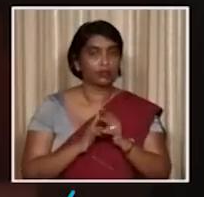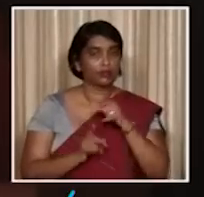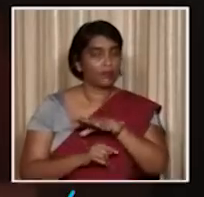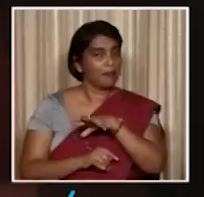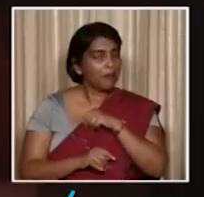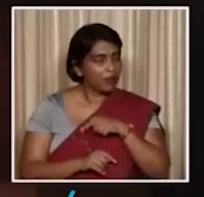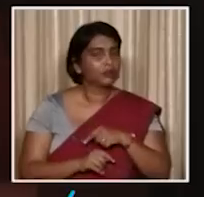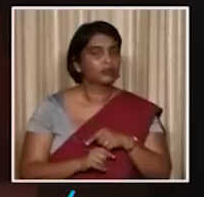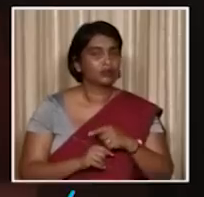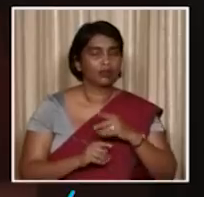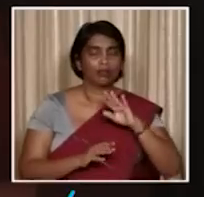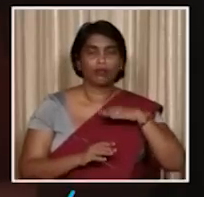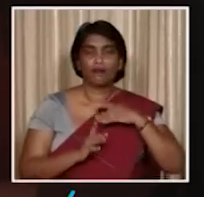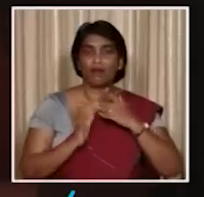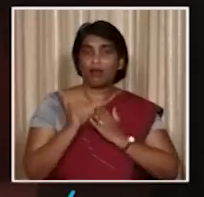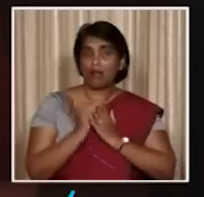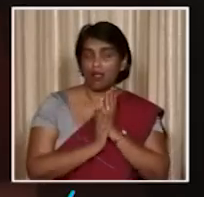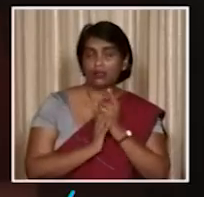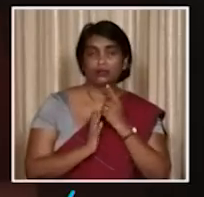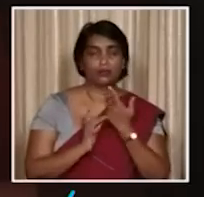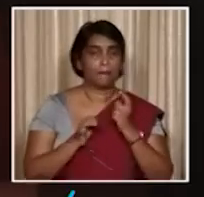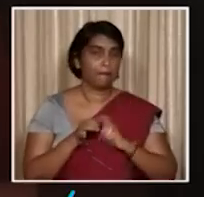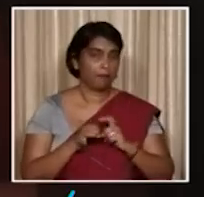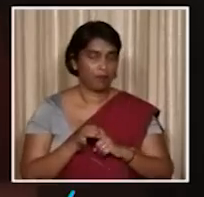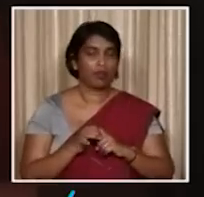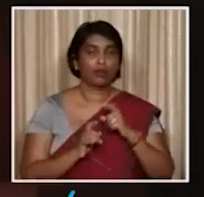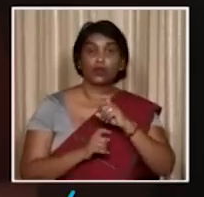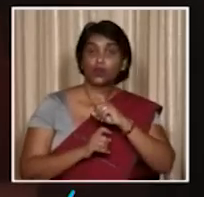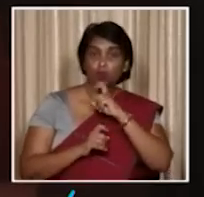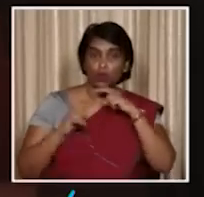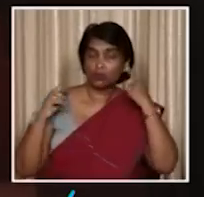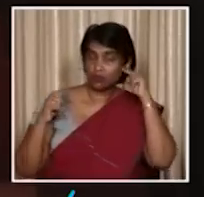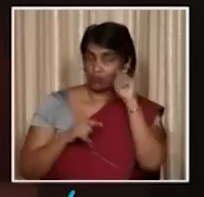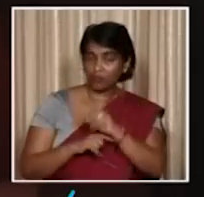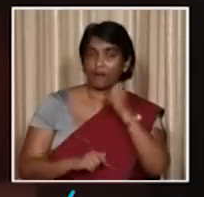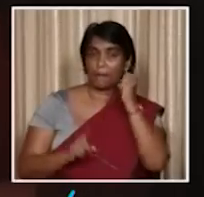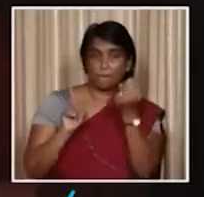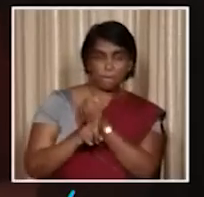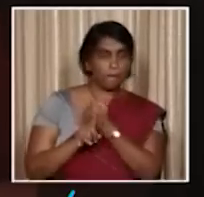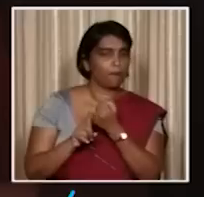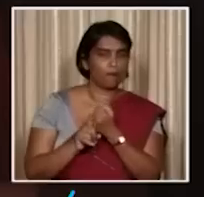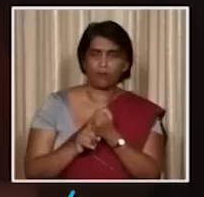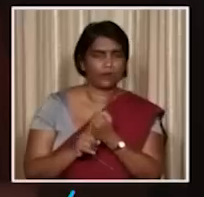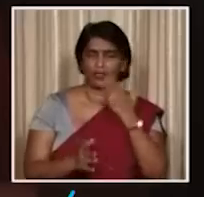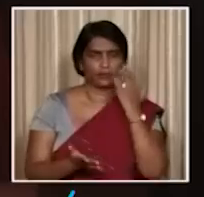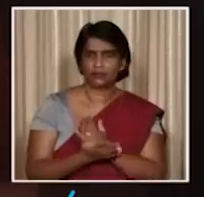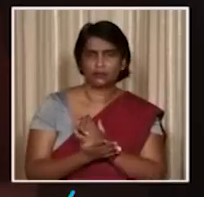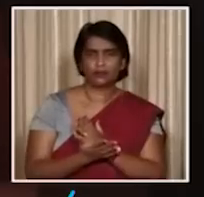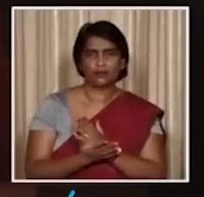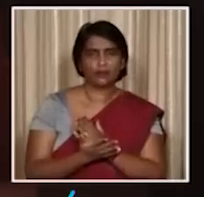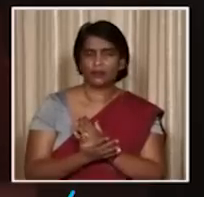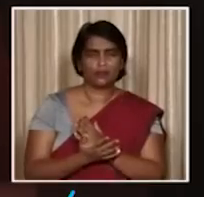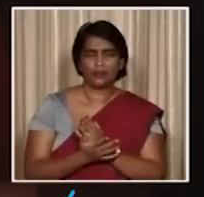කරගෙන වරප්‍රසාද ප්‍රශ්න හරහා මේ රටේ අධිකරණයට එල්ල කරන බලපෑම වහා නතර කරන්න.